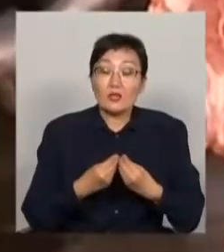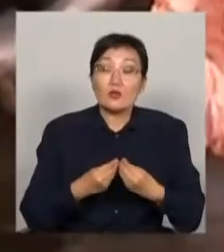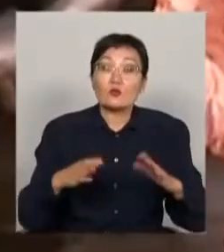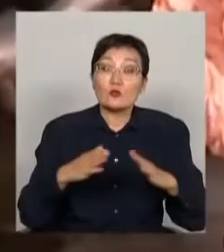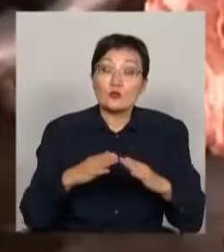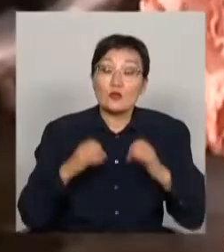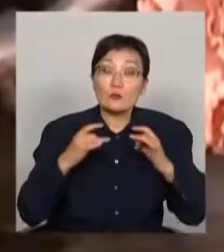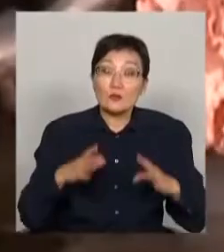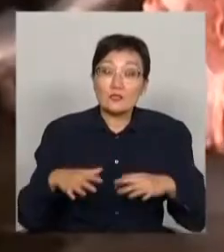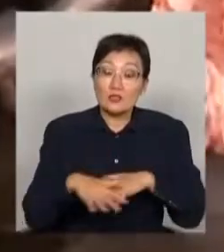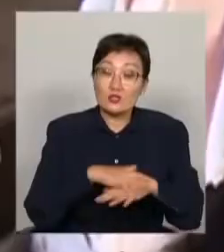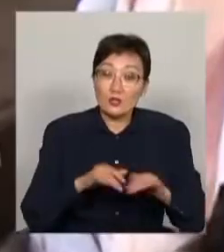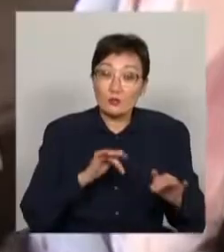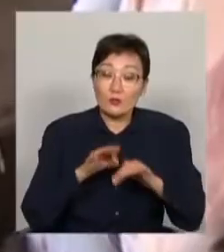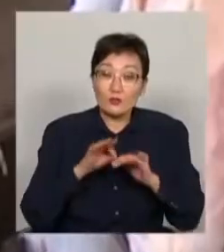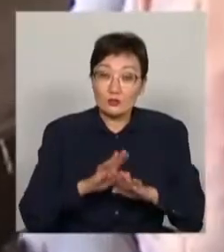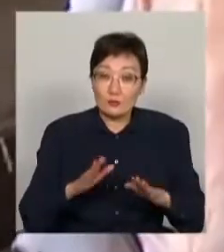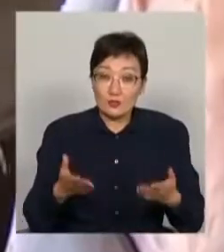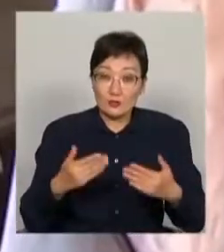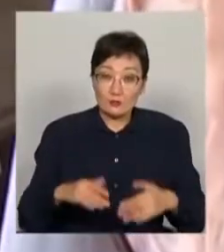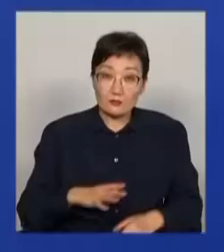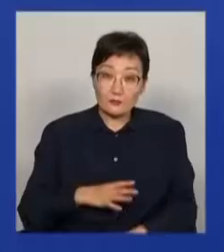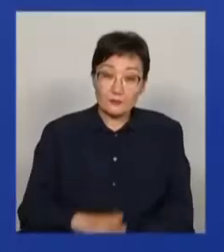тойлап, жаппай шаралар өткізбеуге шақырды.